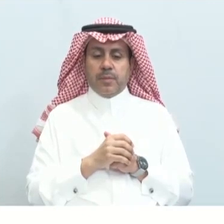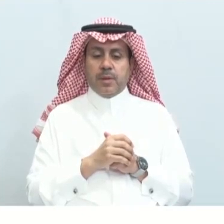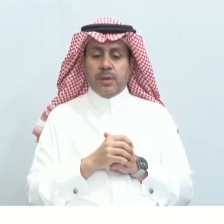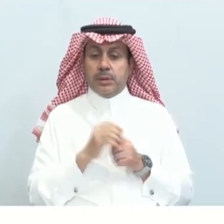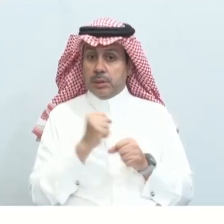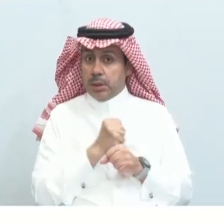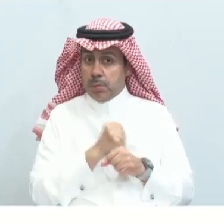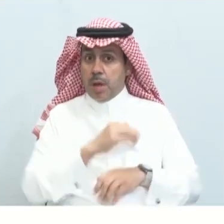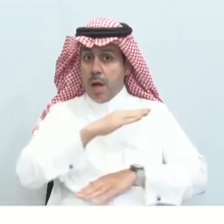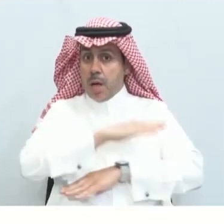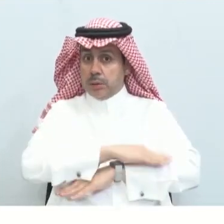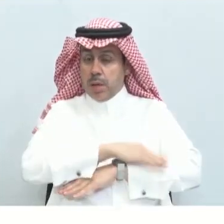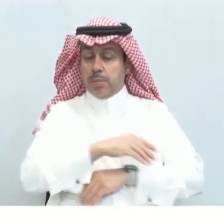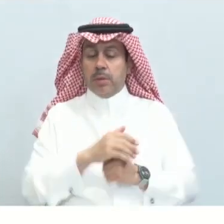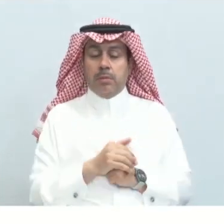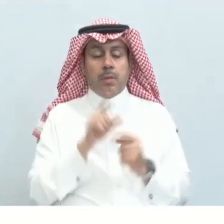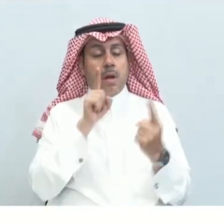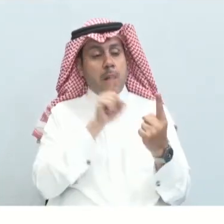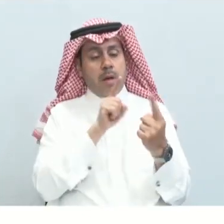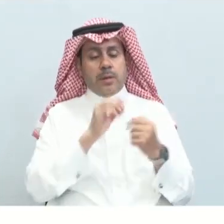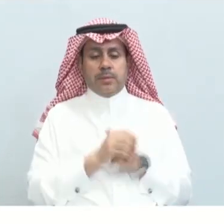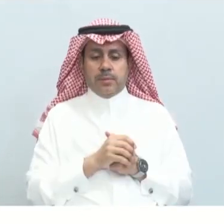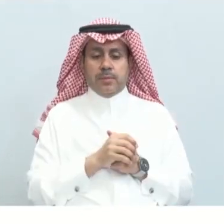تطبيق اداب اللقاء واثرها